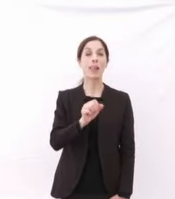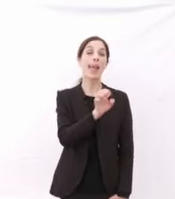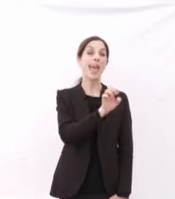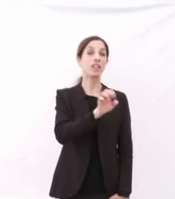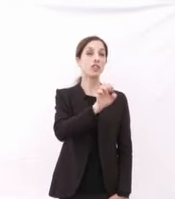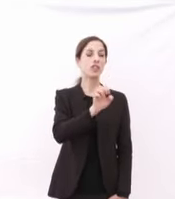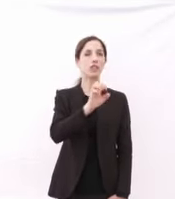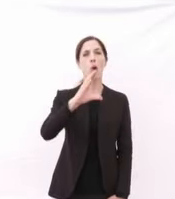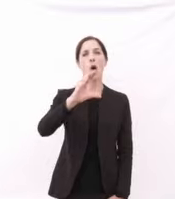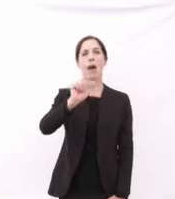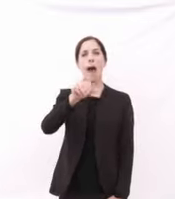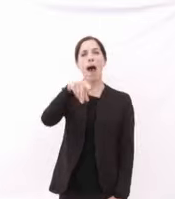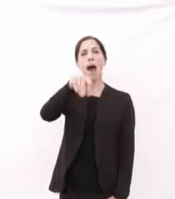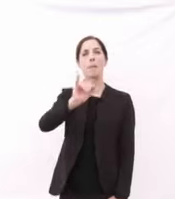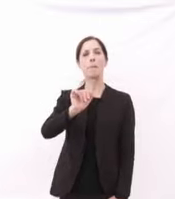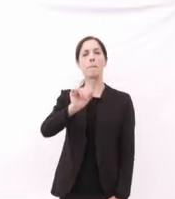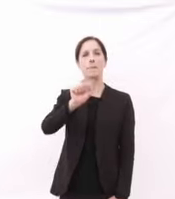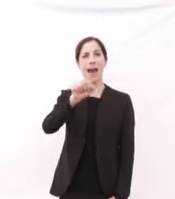Egido Campanello,